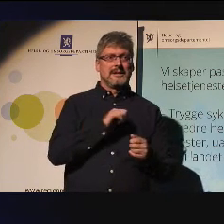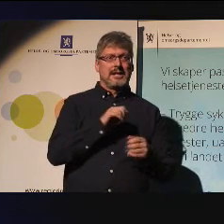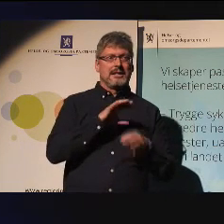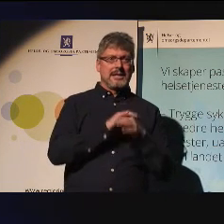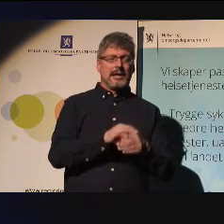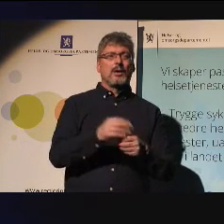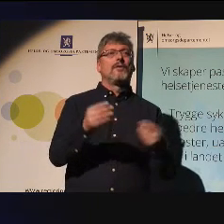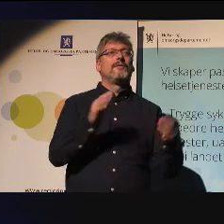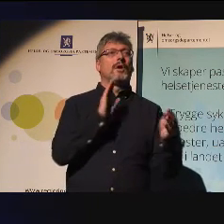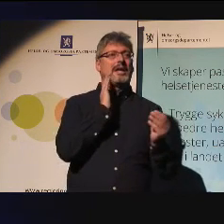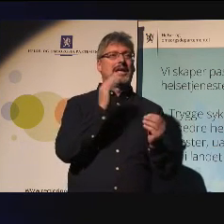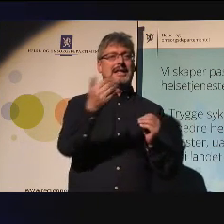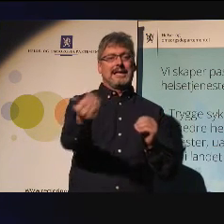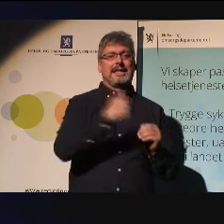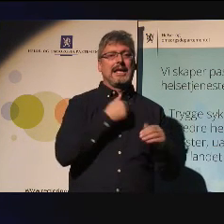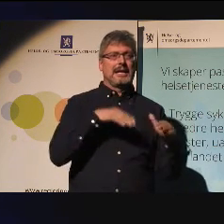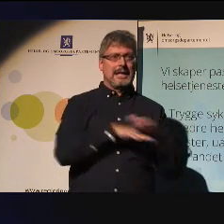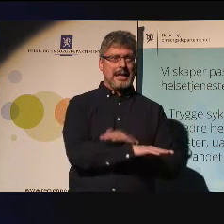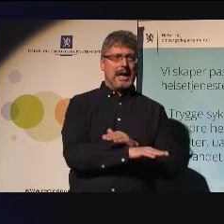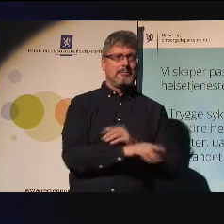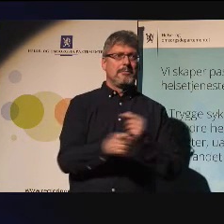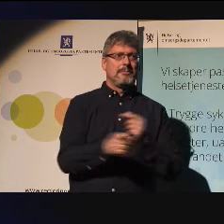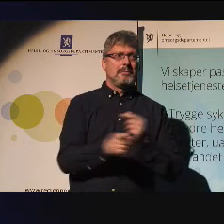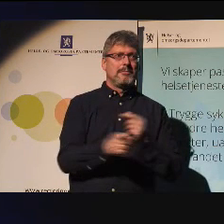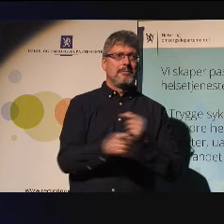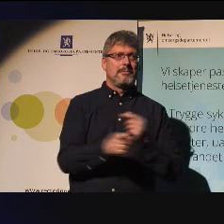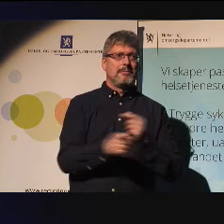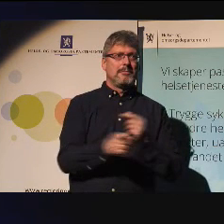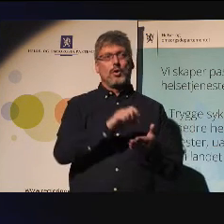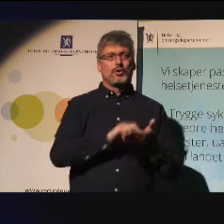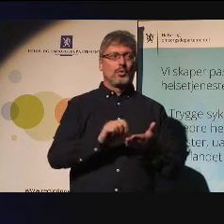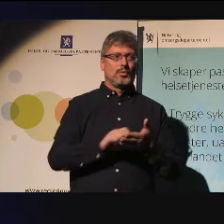få det direkte hjem på døra eller levert på postkontoret.